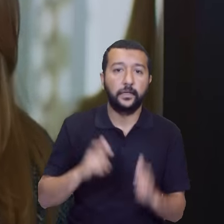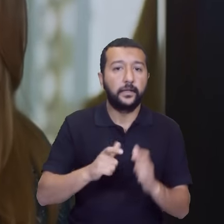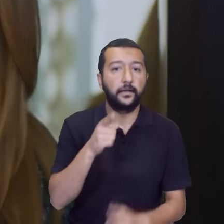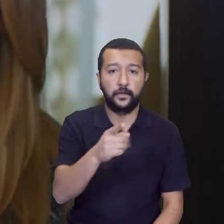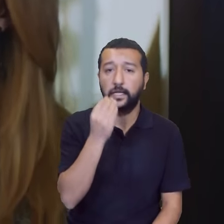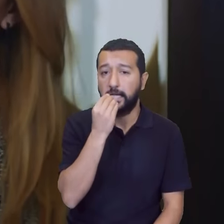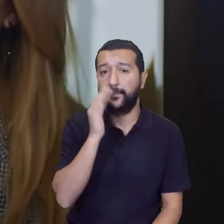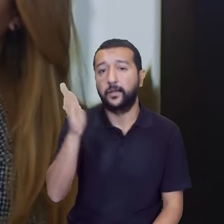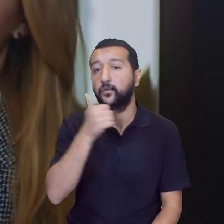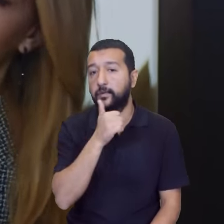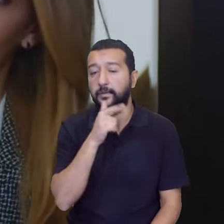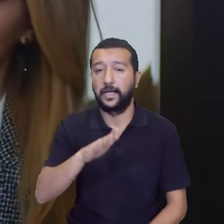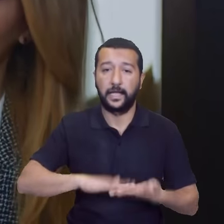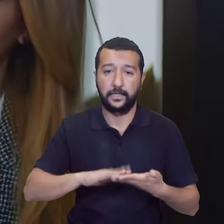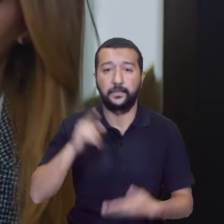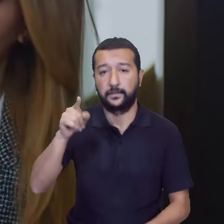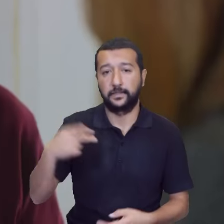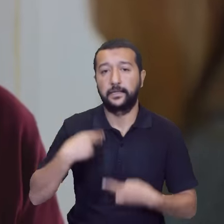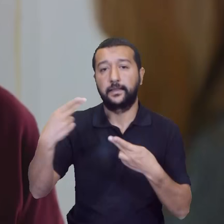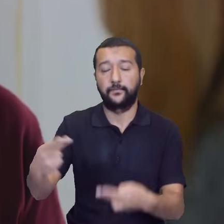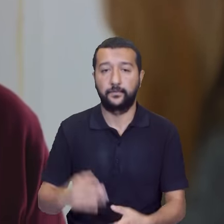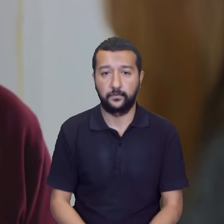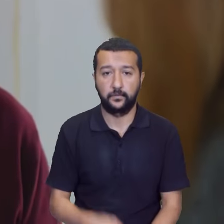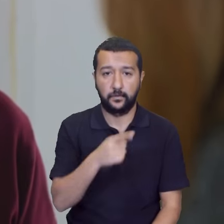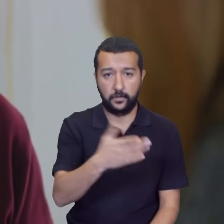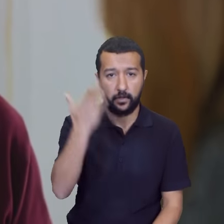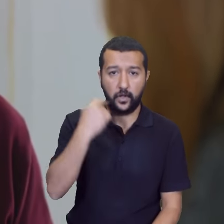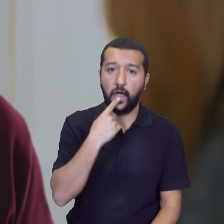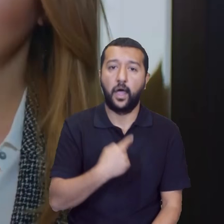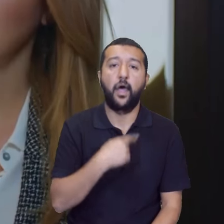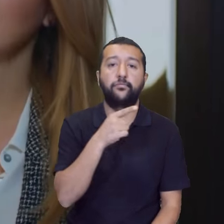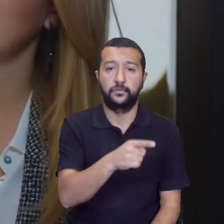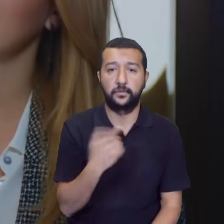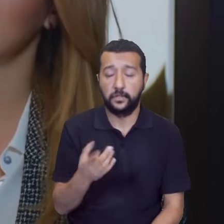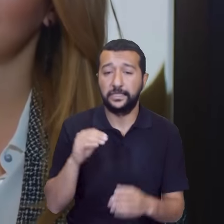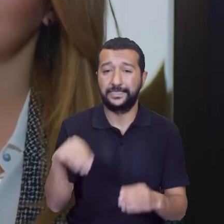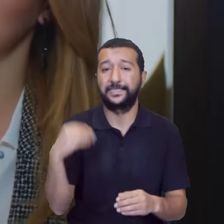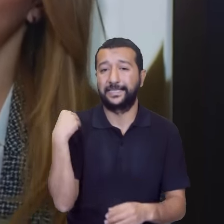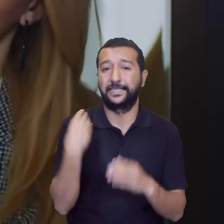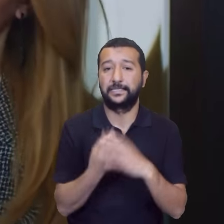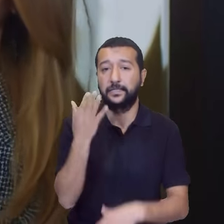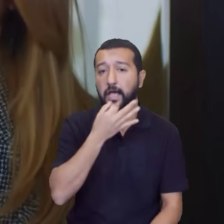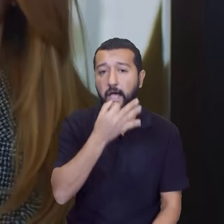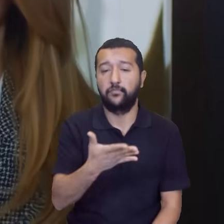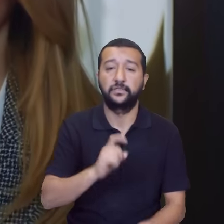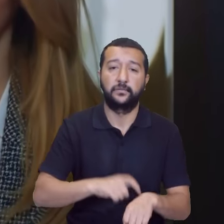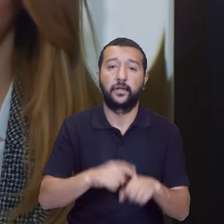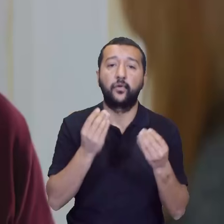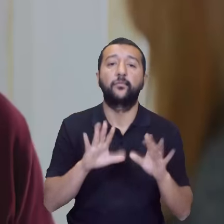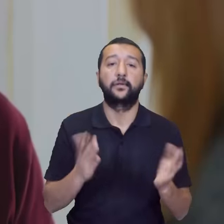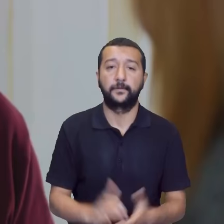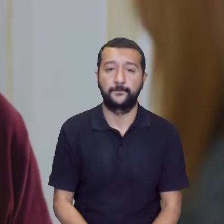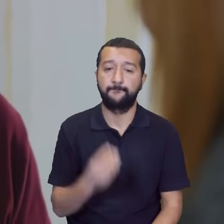Yemeğe gidiyorum baba, arkadaşlar davet etti. Daha önce söylememiştin. aniden gelişti. Haber vermeye fırsat